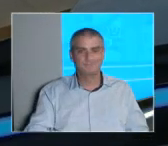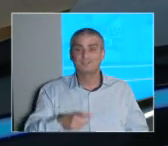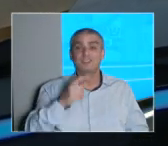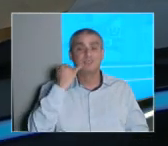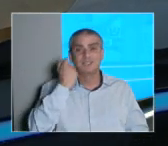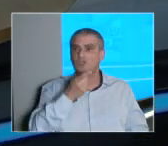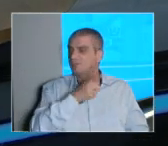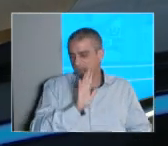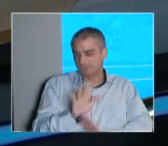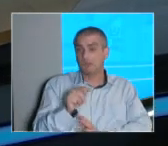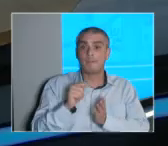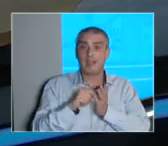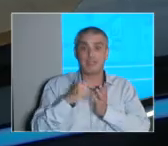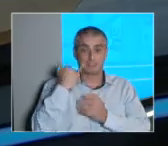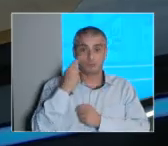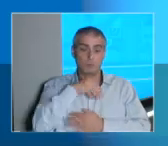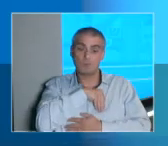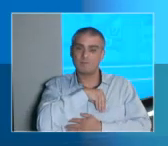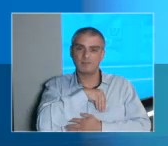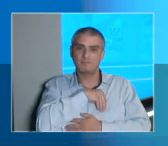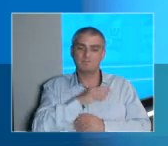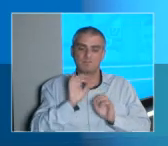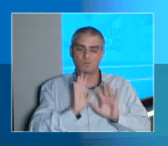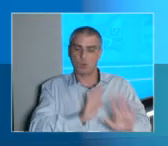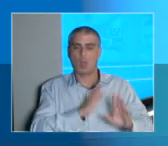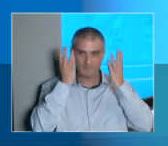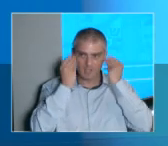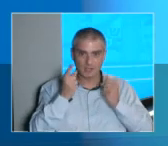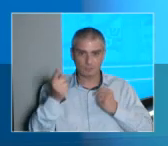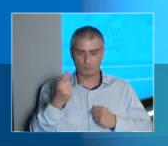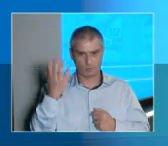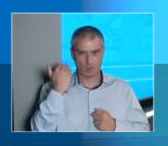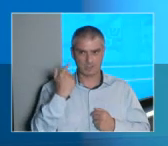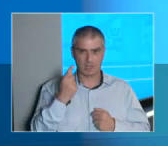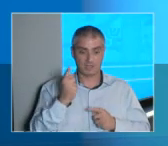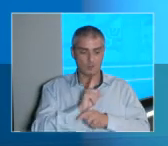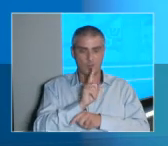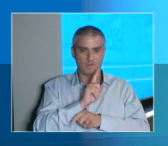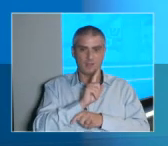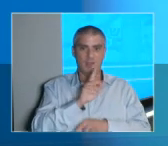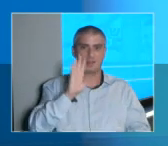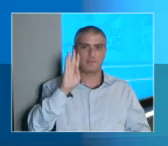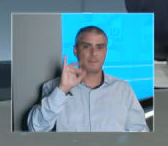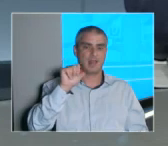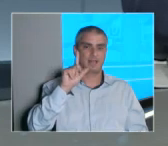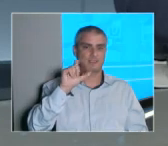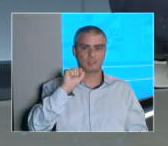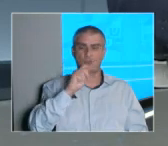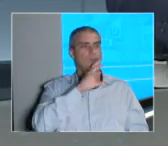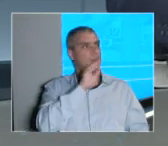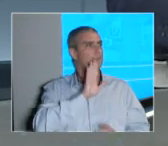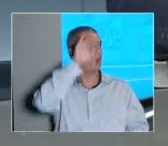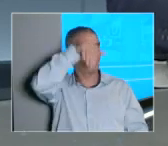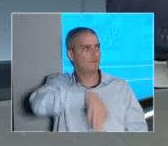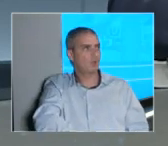היה אפילו תיעוב מסוים, כי שמיר בסתר ליבו באמת תיעב אותנו. שמיר עוד היה בימים של ביאליסטור. הבטחתי, לא הבטחתי. בוא נדבר רגע על העולים